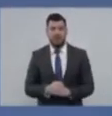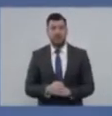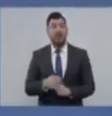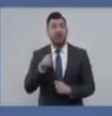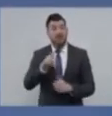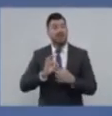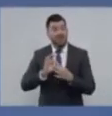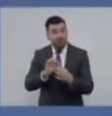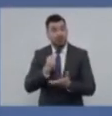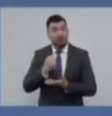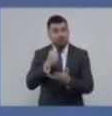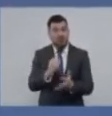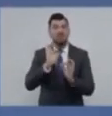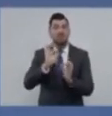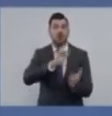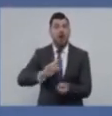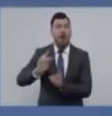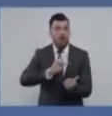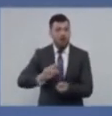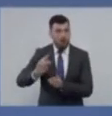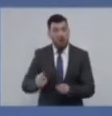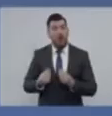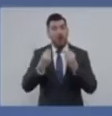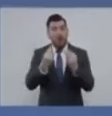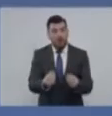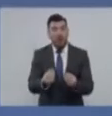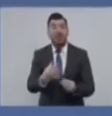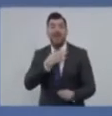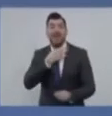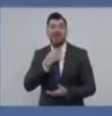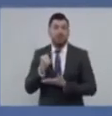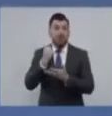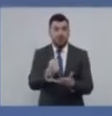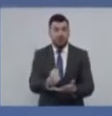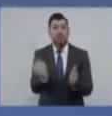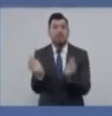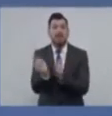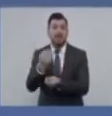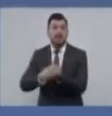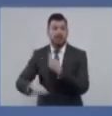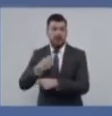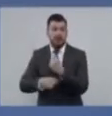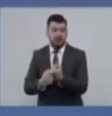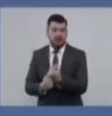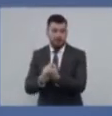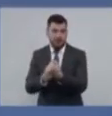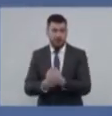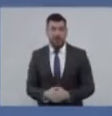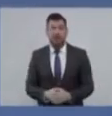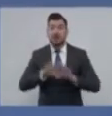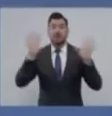αερίου δίνουμε έκτακτη επιδότηση ρεύμα για τις μικρές επιχειρήσεις το συνολικό κόστος αυτών των